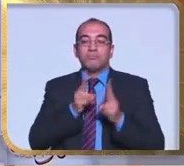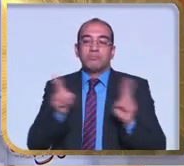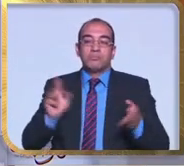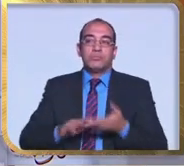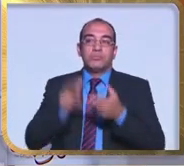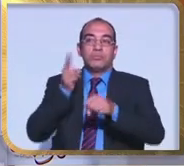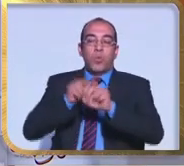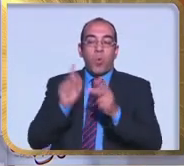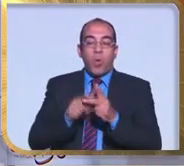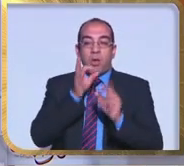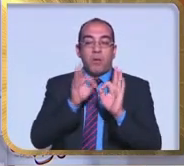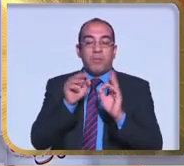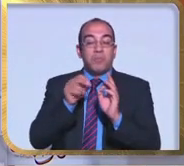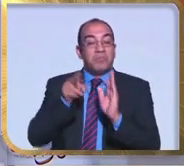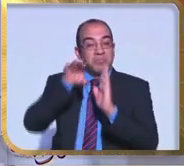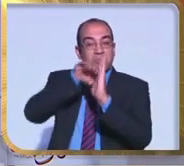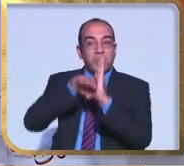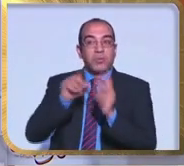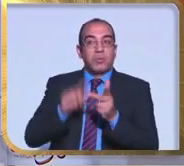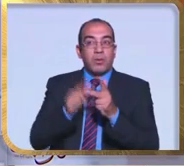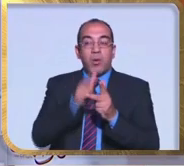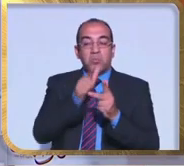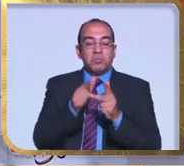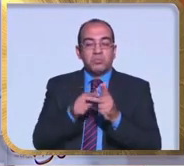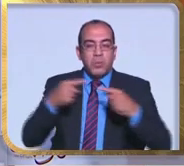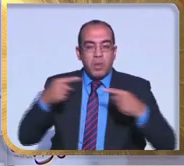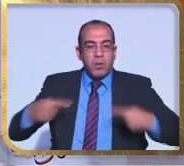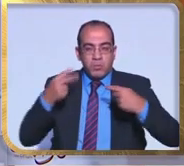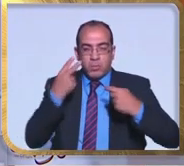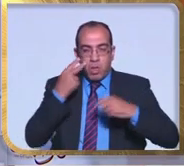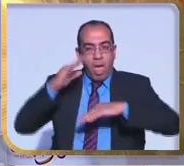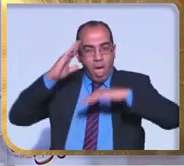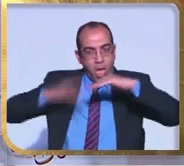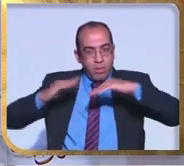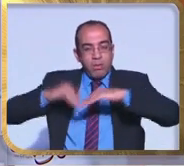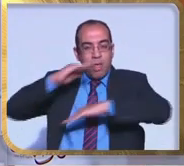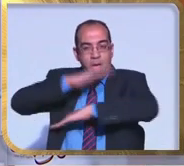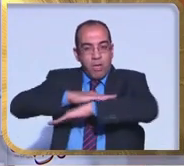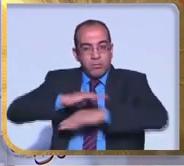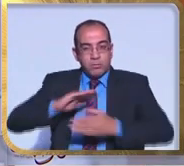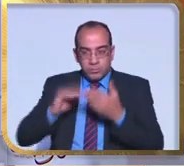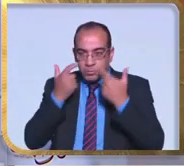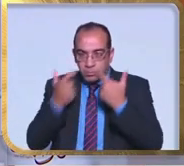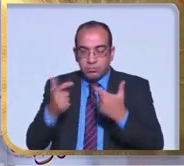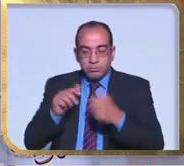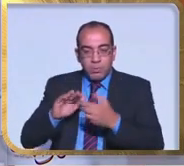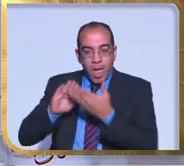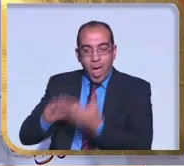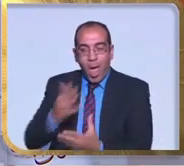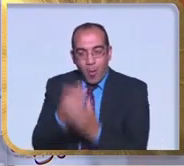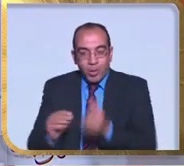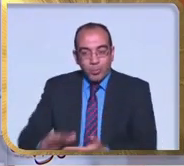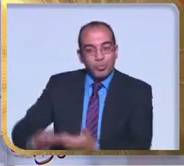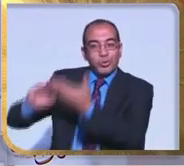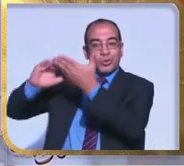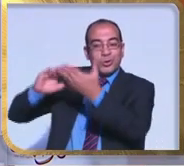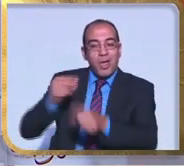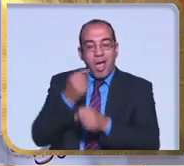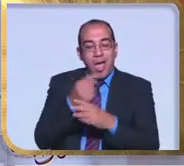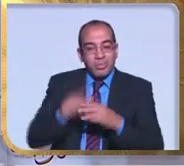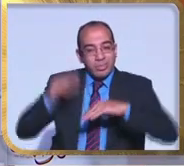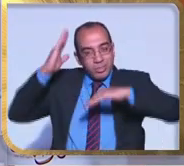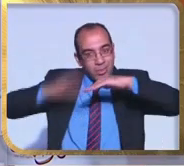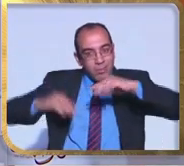ذلك، أو كمان عدم المتابعة الأدبية، إن أنا براعيهم وإن أنا باخد بإيدين ولادي وإن أنا بتابع